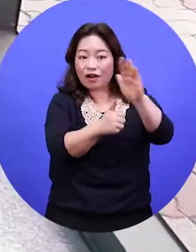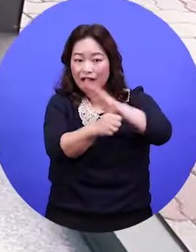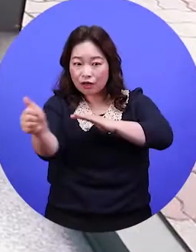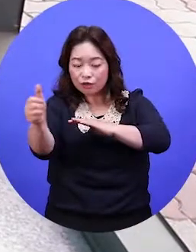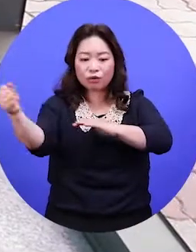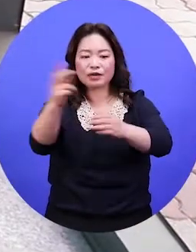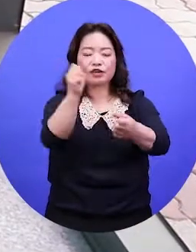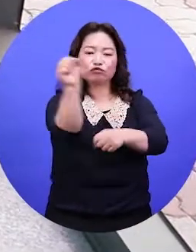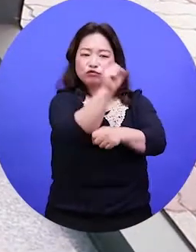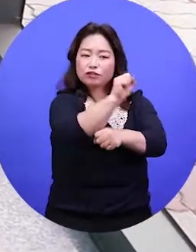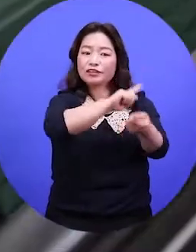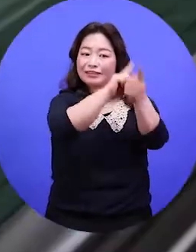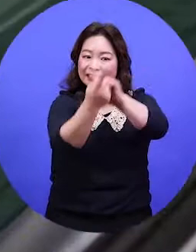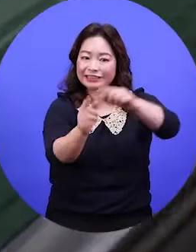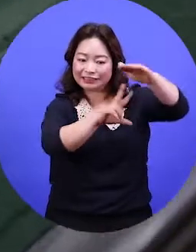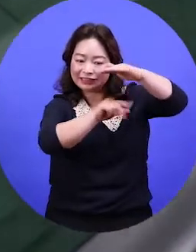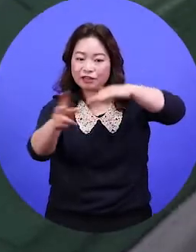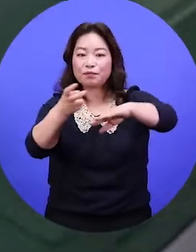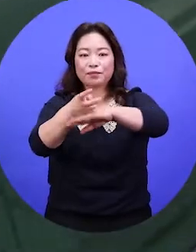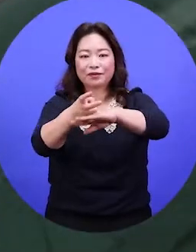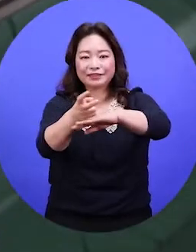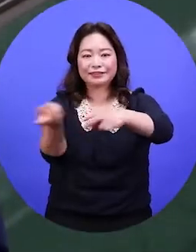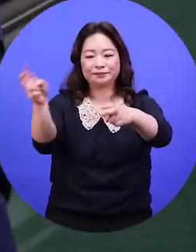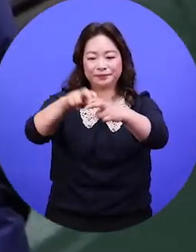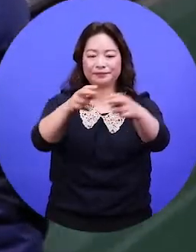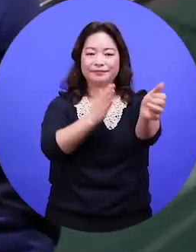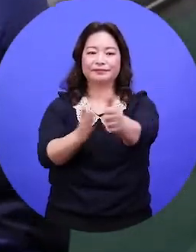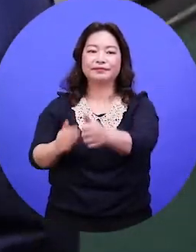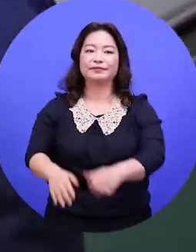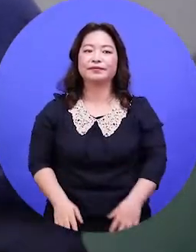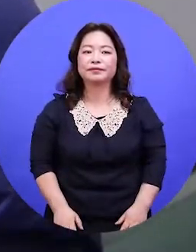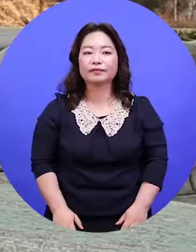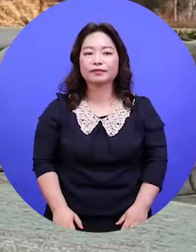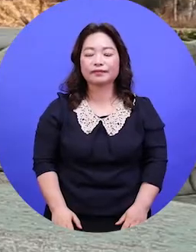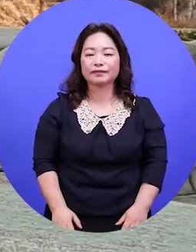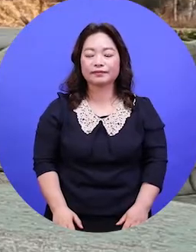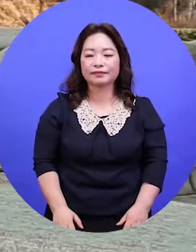대신 지하철, 버스 등 대중교통을 이용합니다.